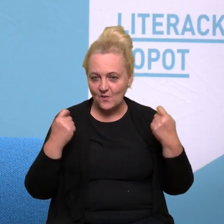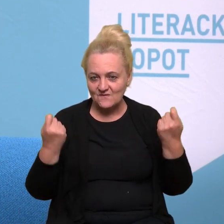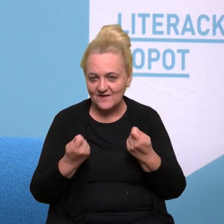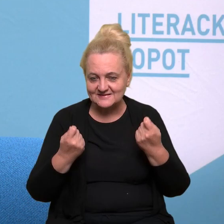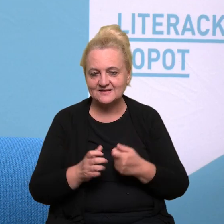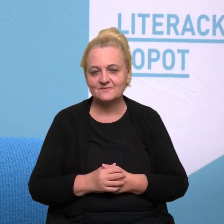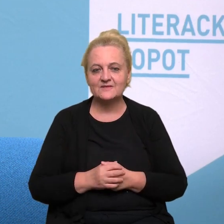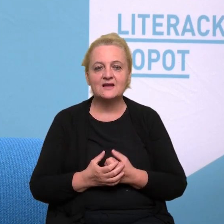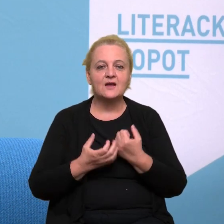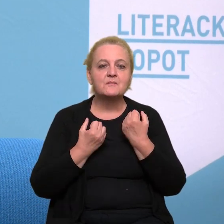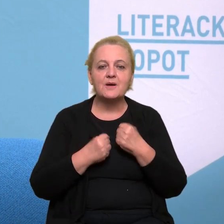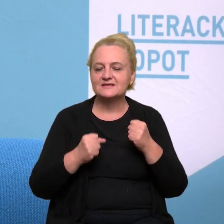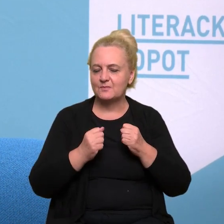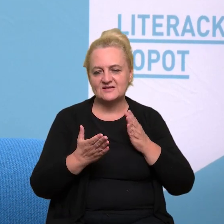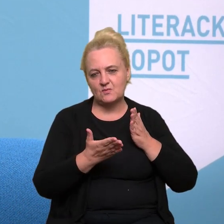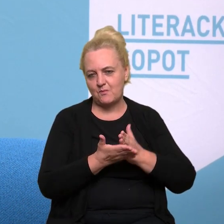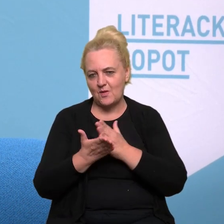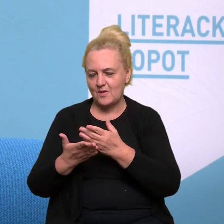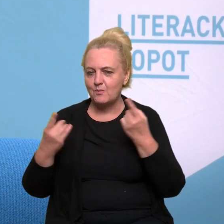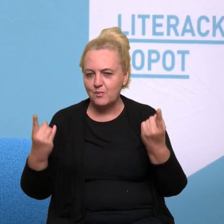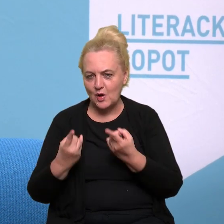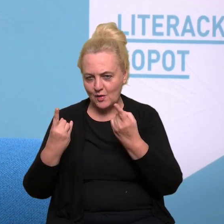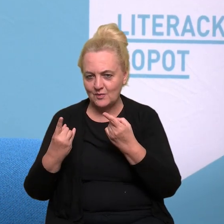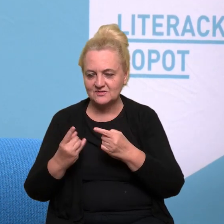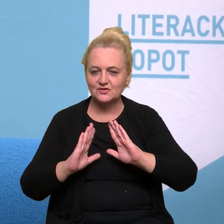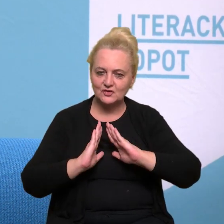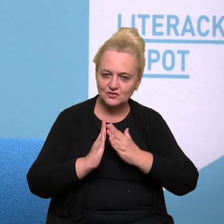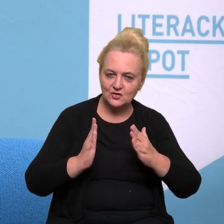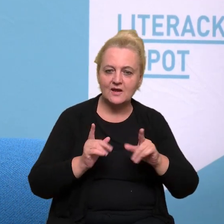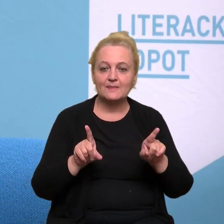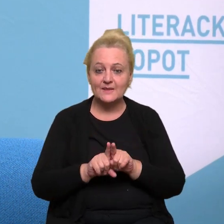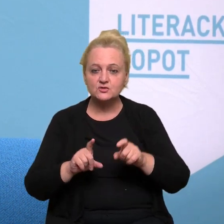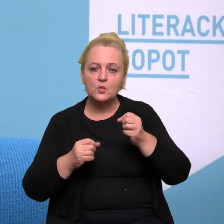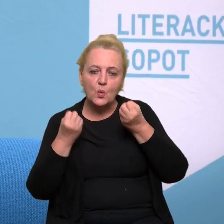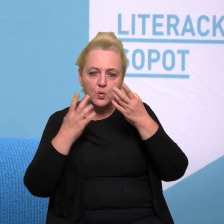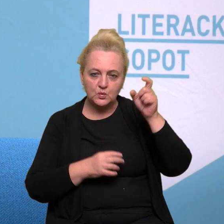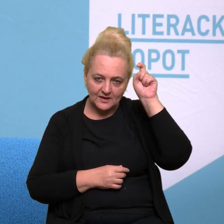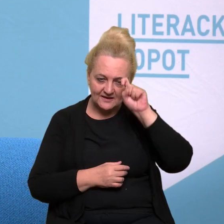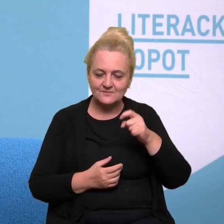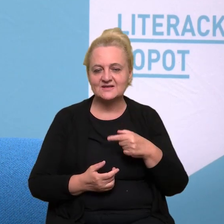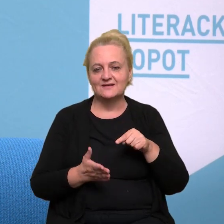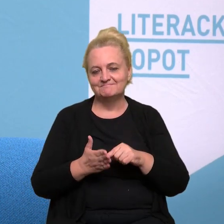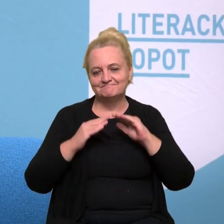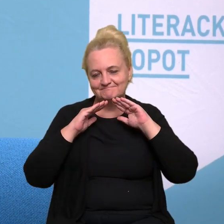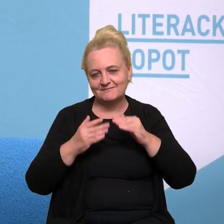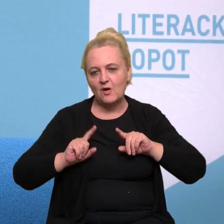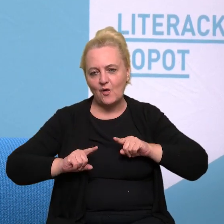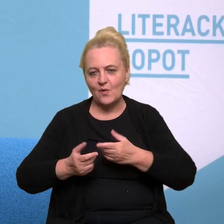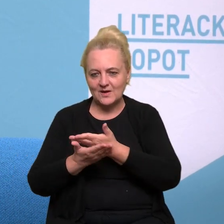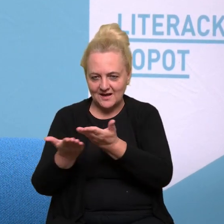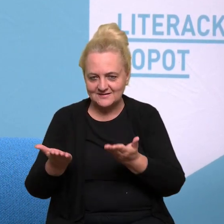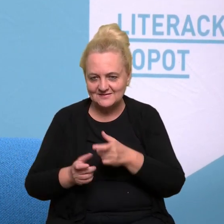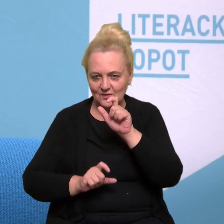festiwal, bardzo, bardzo pomagają w promocji literatury i kultury niemieckiej. I za to jestem też bardzo wdzięczna